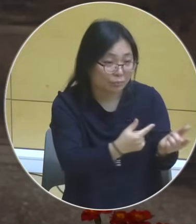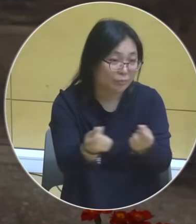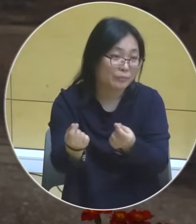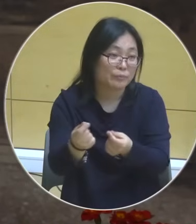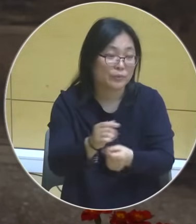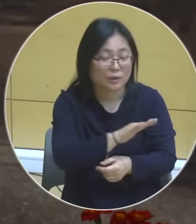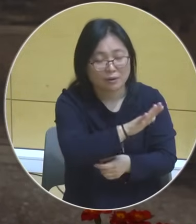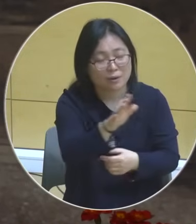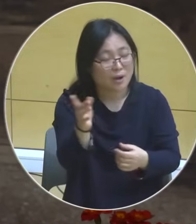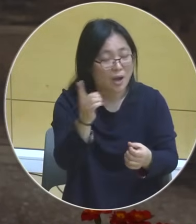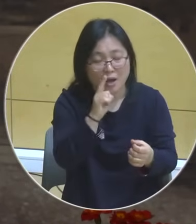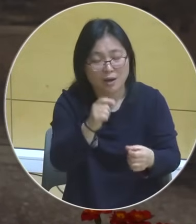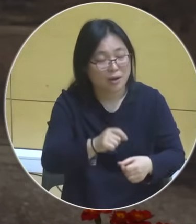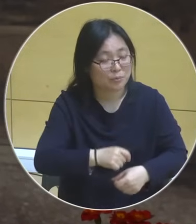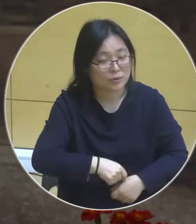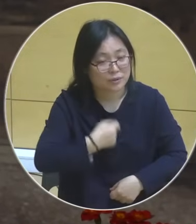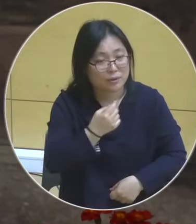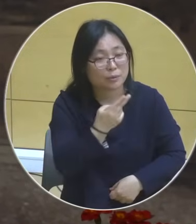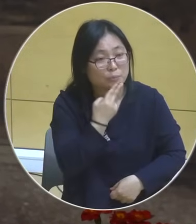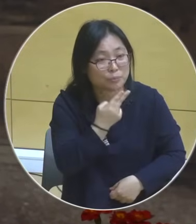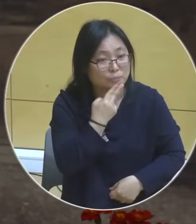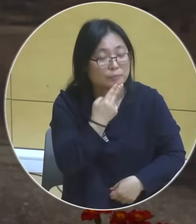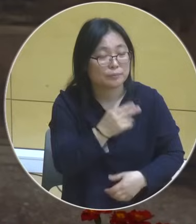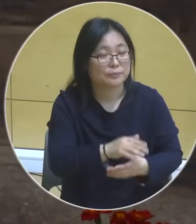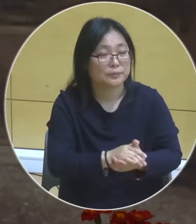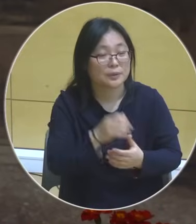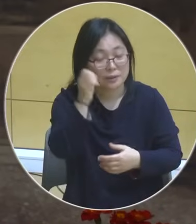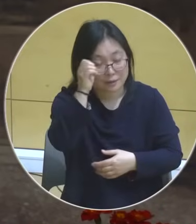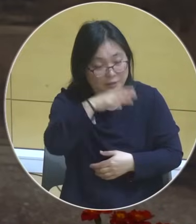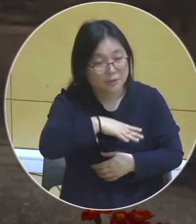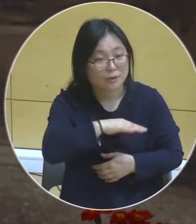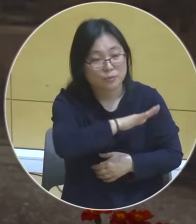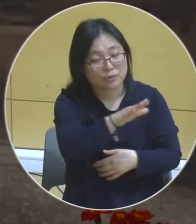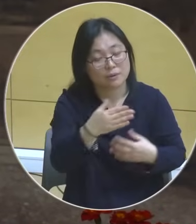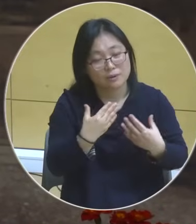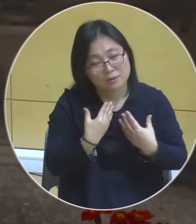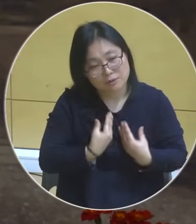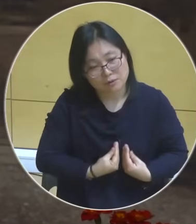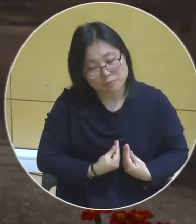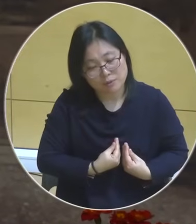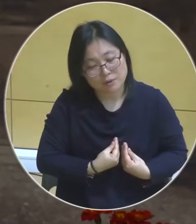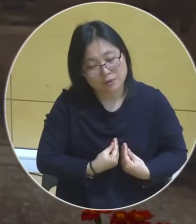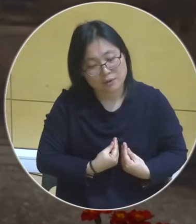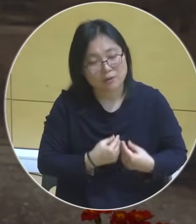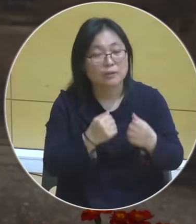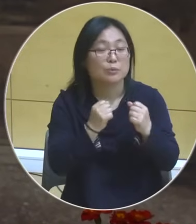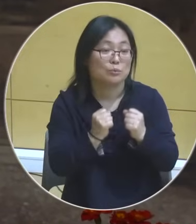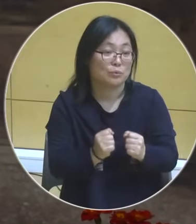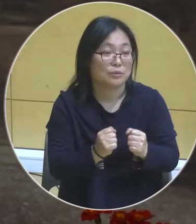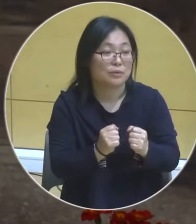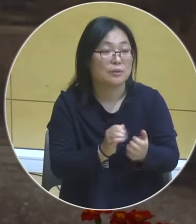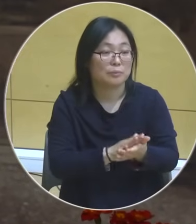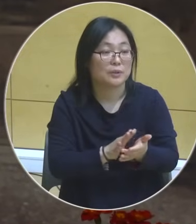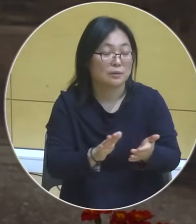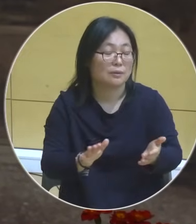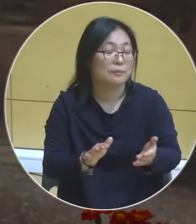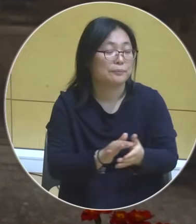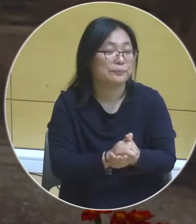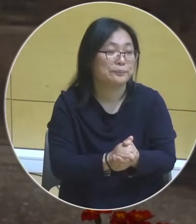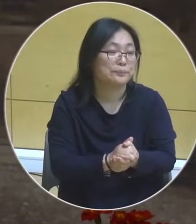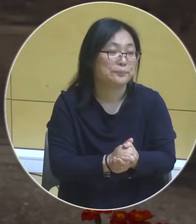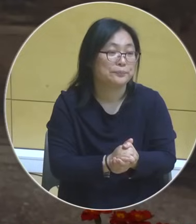바로 우리에게 아무런 의의가 없습니다. 그냥 우리는 절망적인 존재였다는 것밖에는 우리가 생각할 수